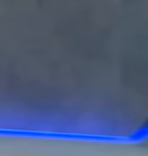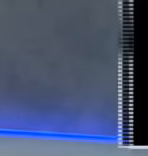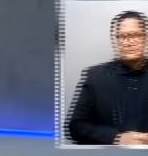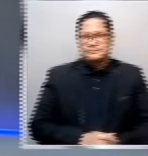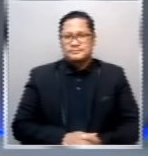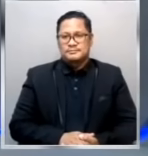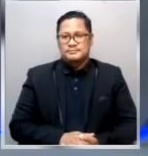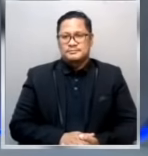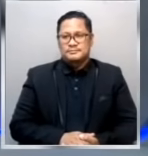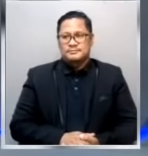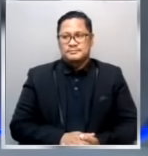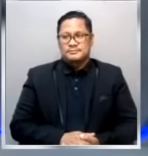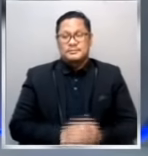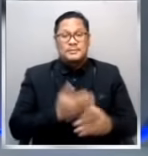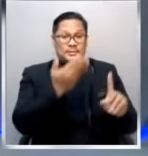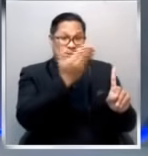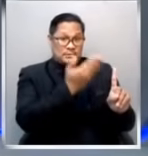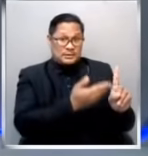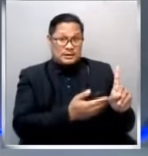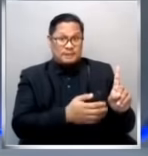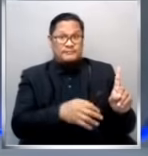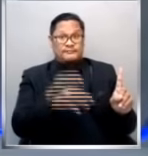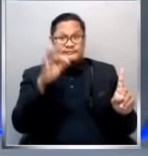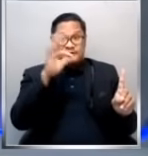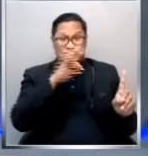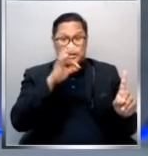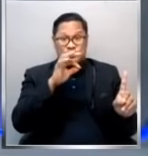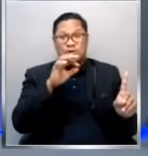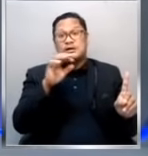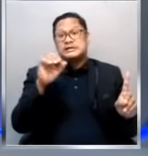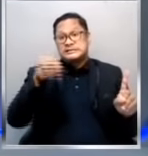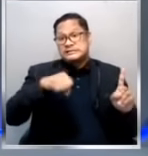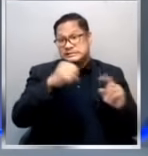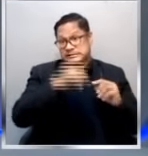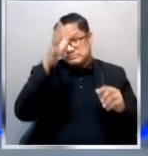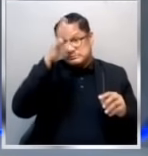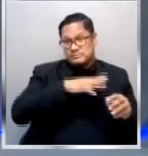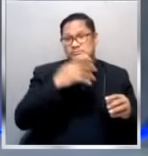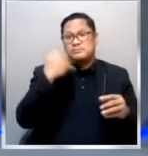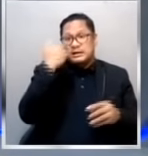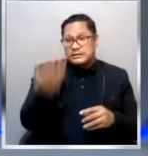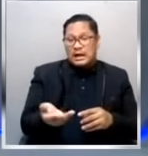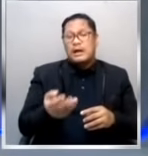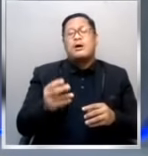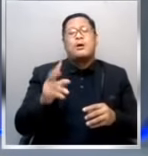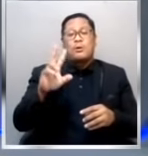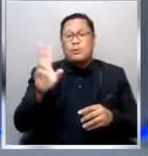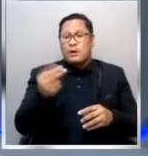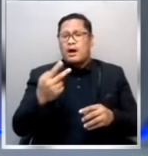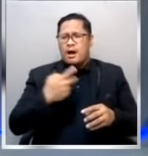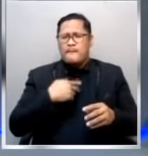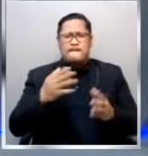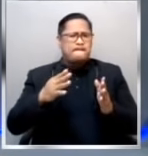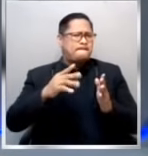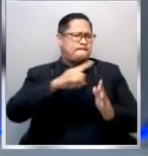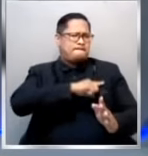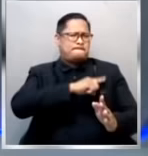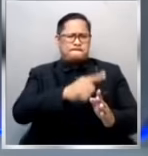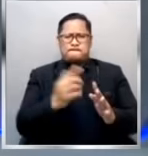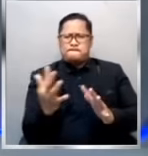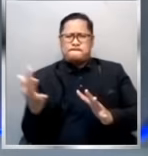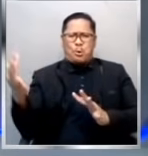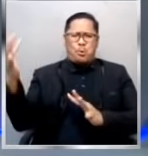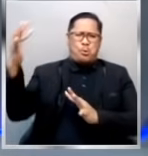Isang Pinoy seaman ang patay at tatlong iba pa ang sugatan matapos hampasin ng naglalakihang alon ang barko nila